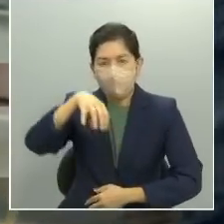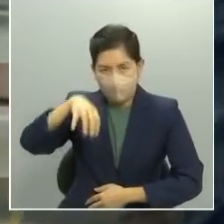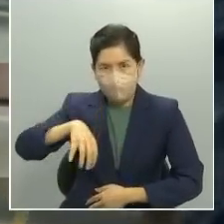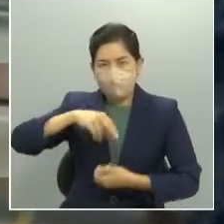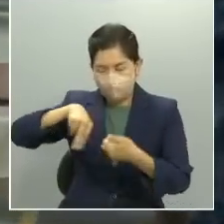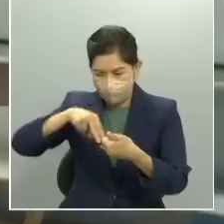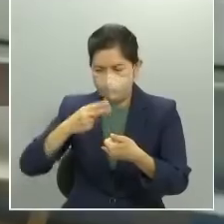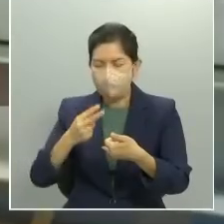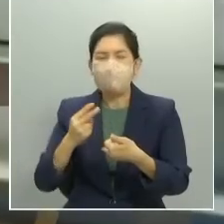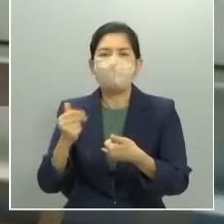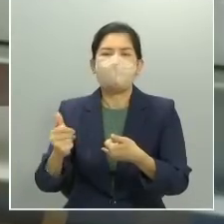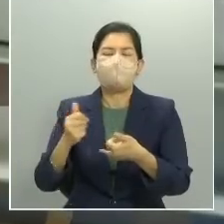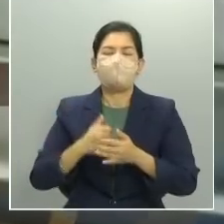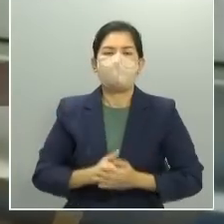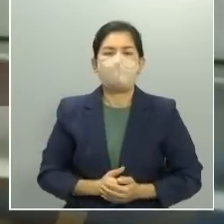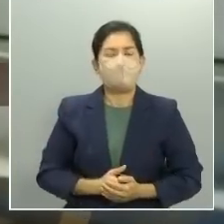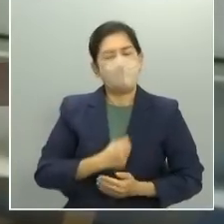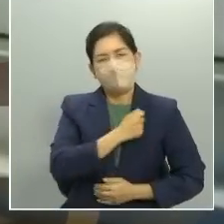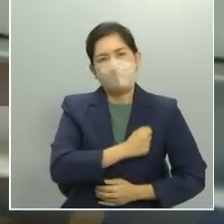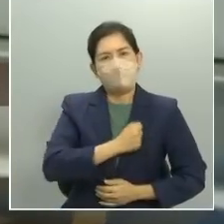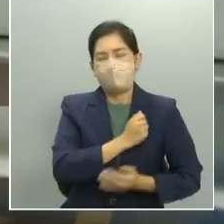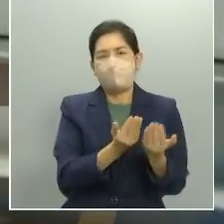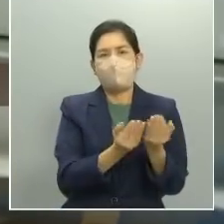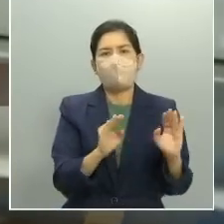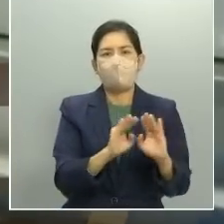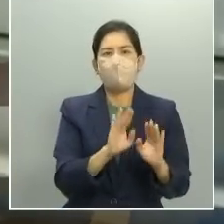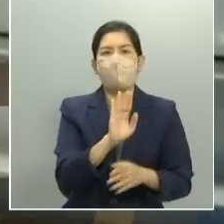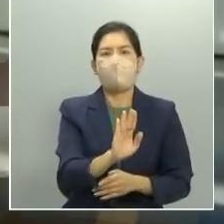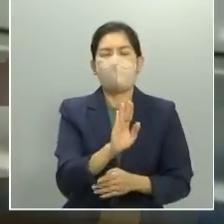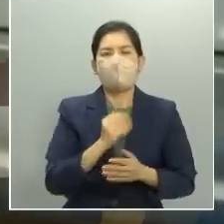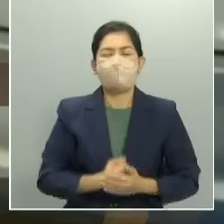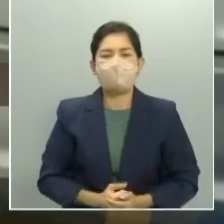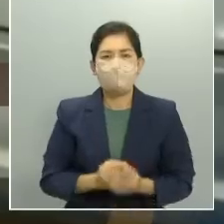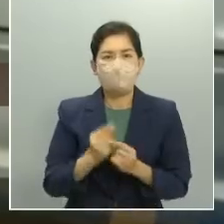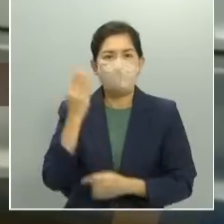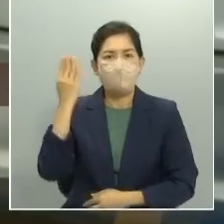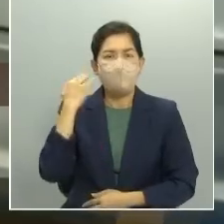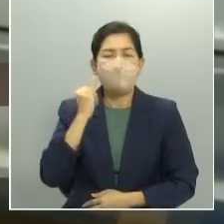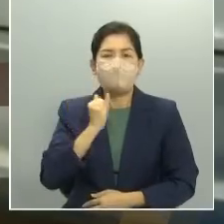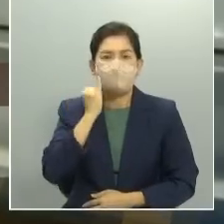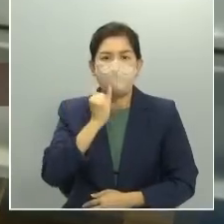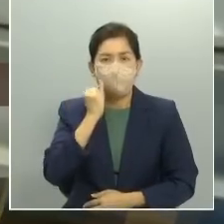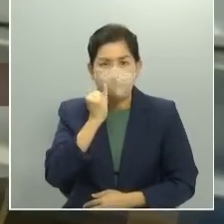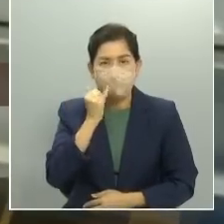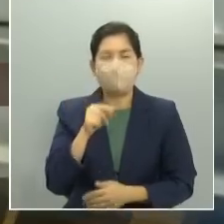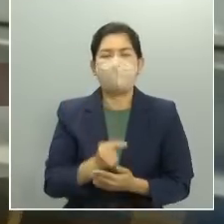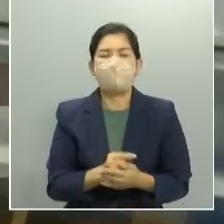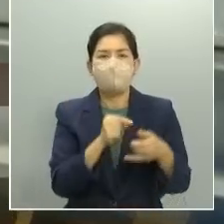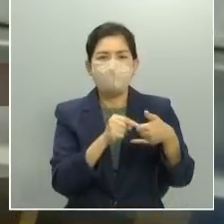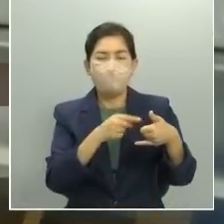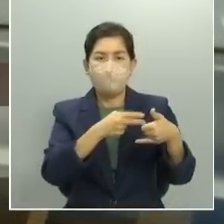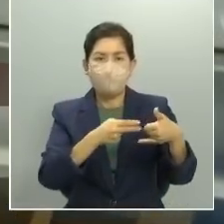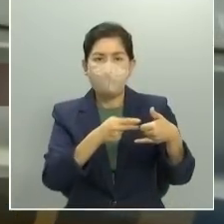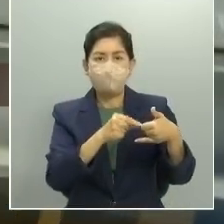ไม่ได้ถูกส่งมาค่ะ แสดงความเสียใจด้วยเมื่อวานนี้คุณยายของเด็กอายุ17ปีซึ่งเข้าไ